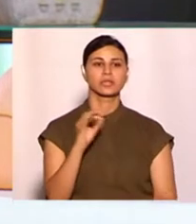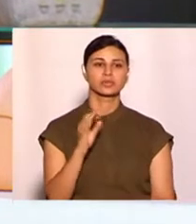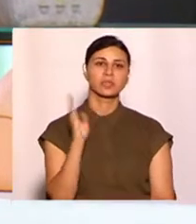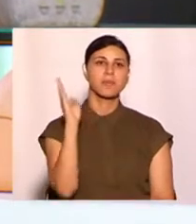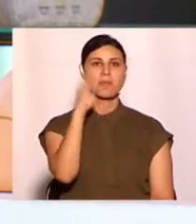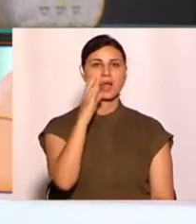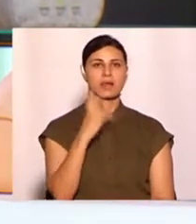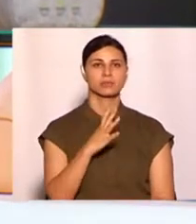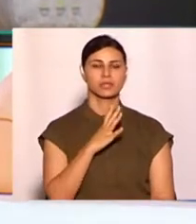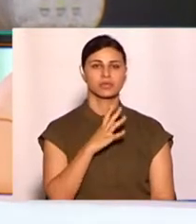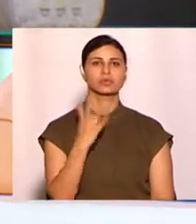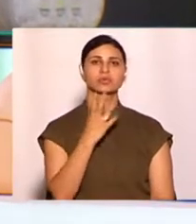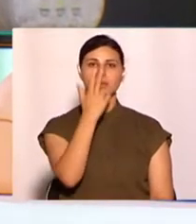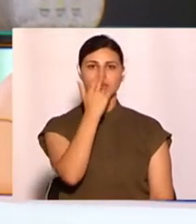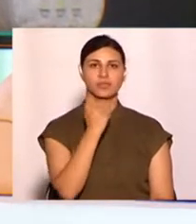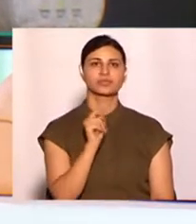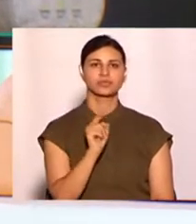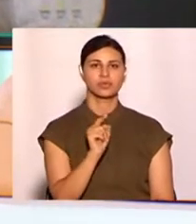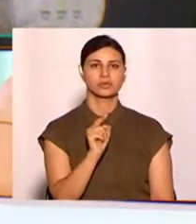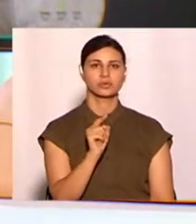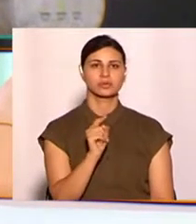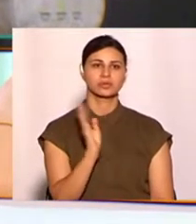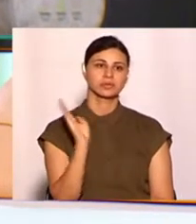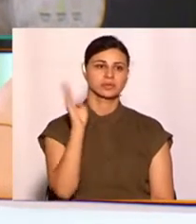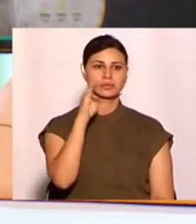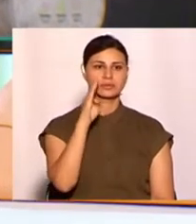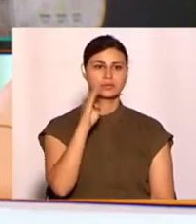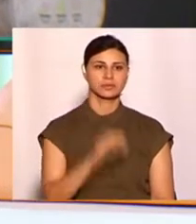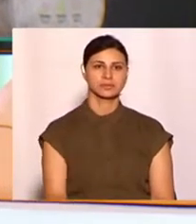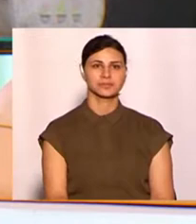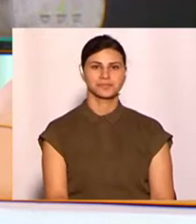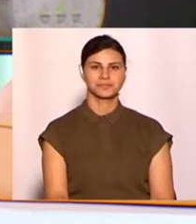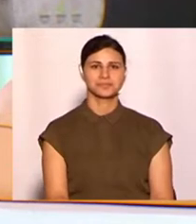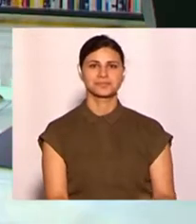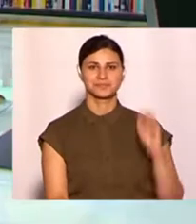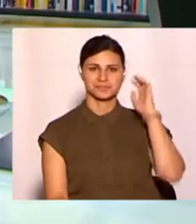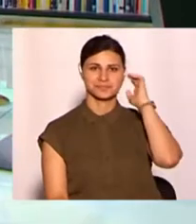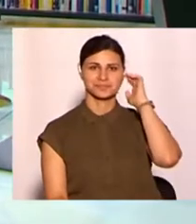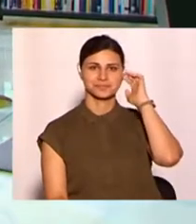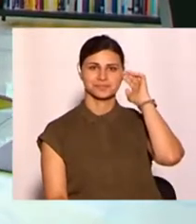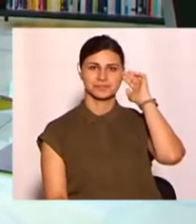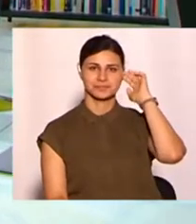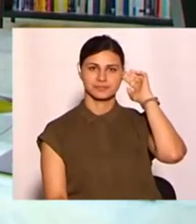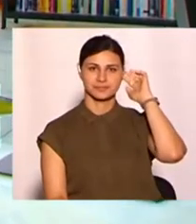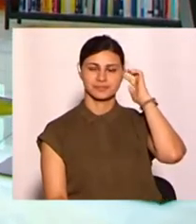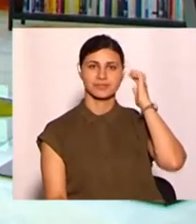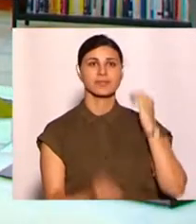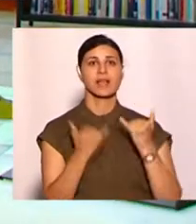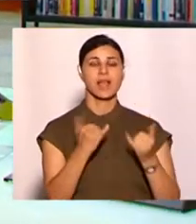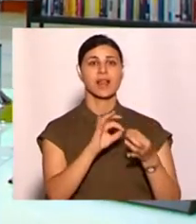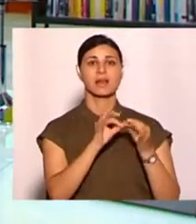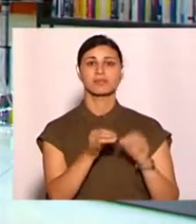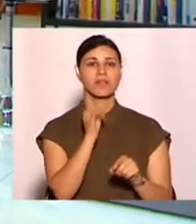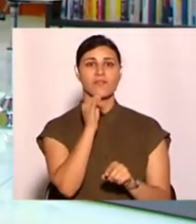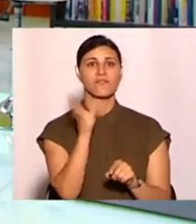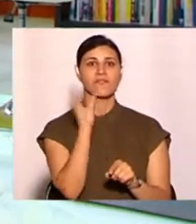მაღლა აწევა. ანუ ჩვენ უნდა მივეჩვიოთ და მივაჩვიოთ თავი, რომ ხელი უფრო მაღლა ავწიოთ. ჩვენ შეიძლება ყველა ვარჯიში დეტალურად